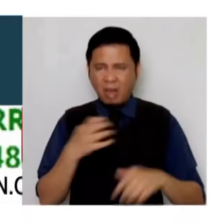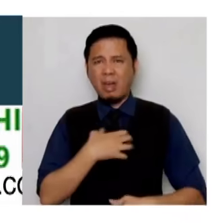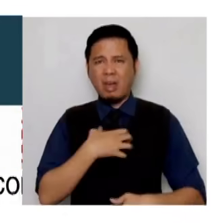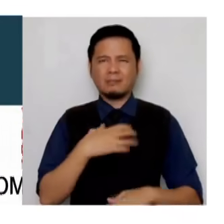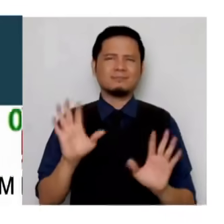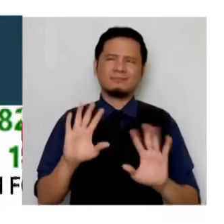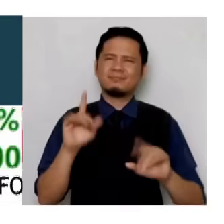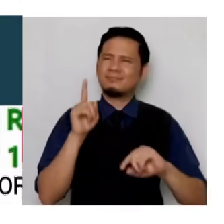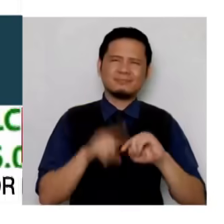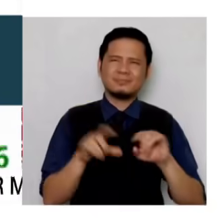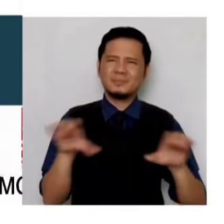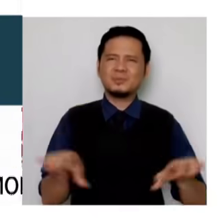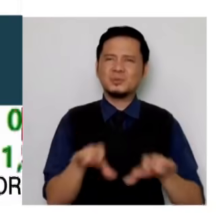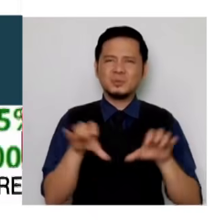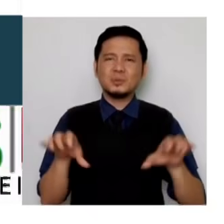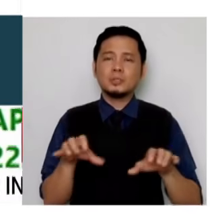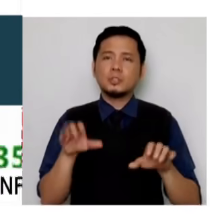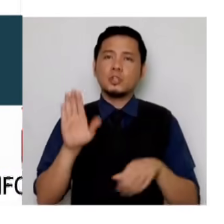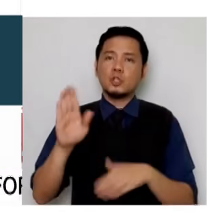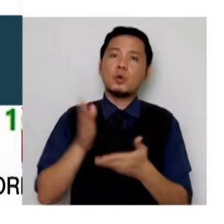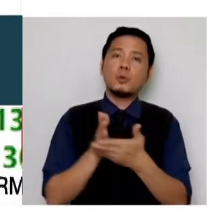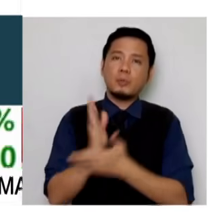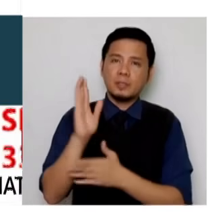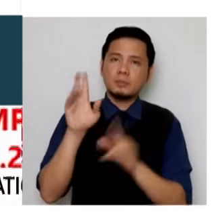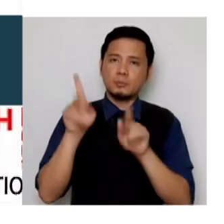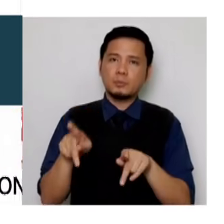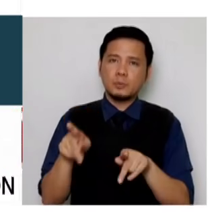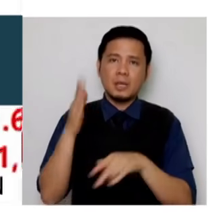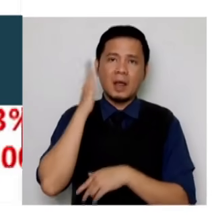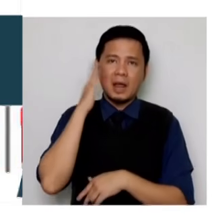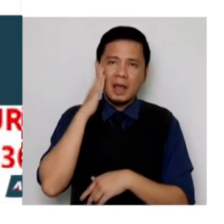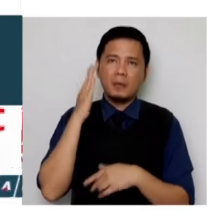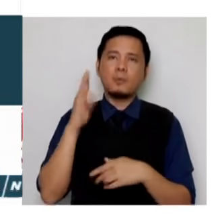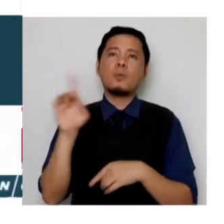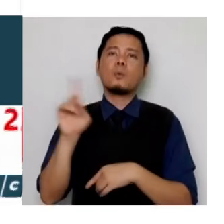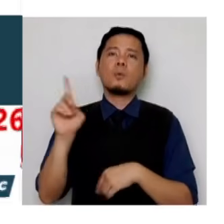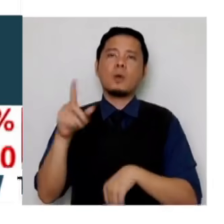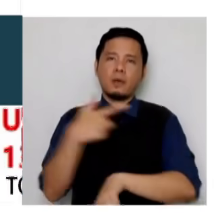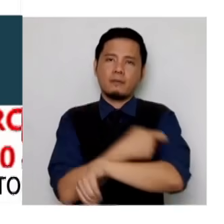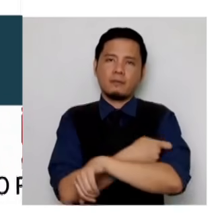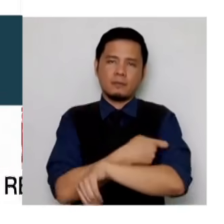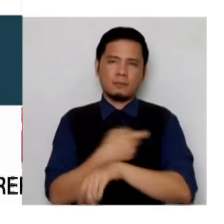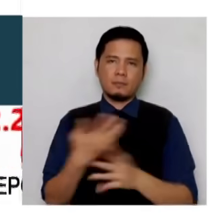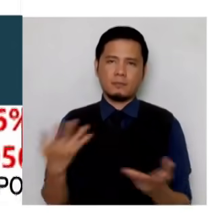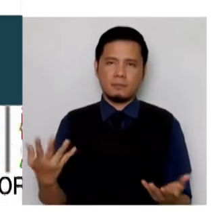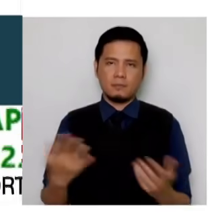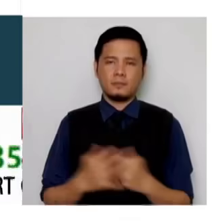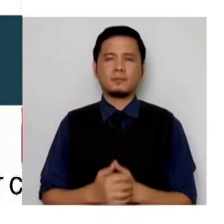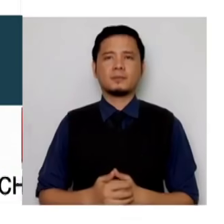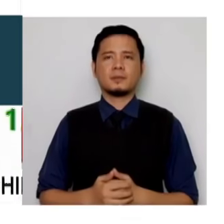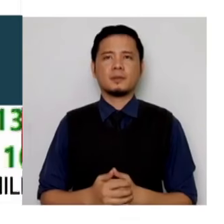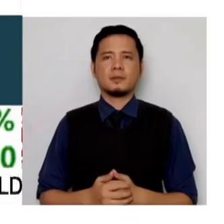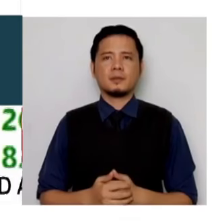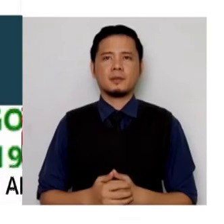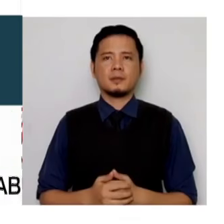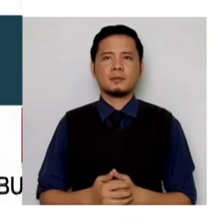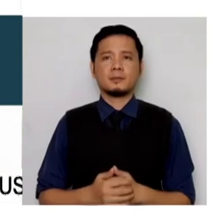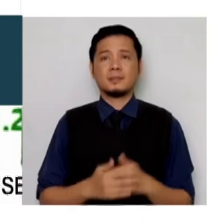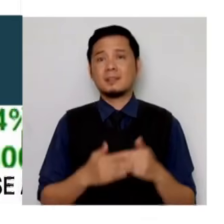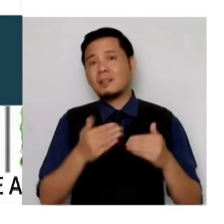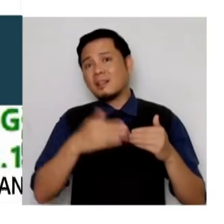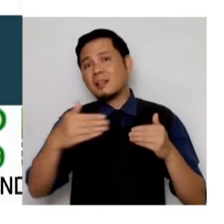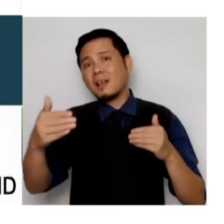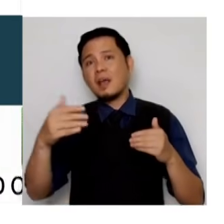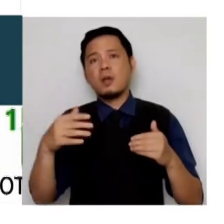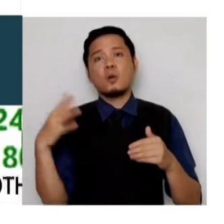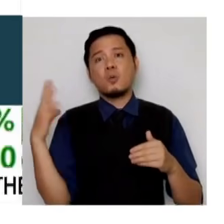yan because it is the right of a person to know. So, pag ang nangyari, sinabi mo sa kanya, di yung mga kasunod na nag-iintay sa labas, alam